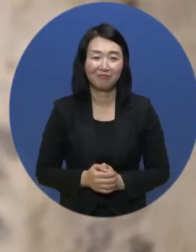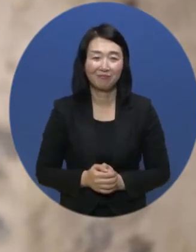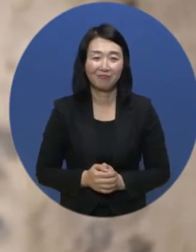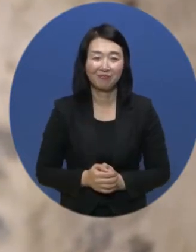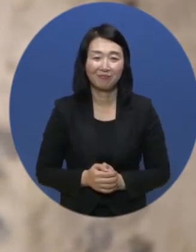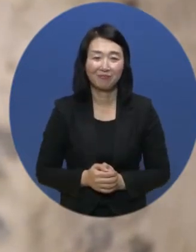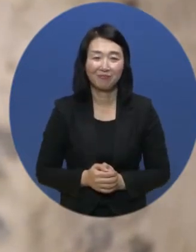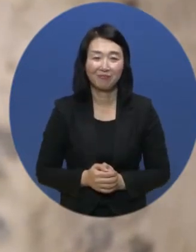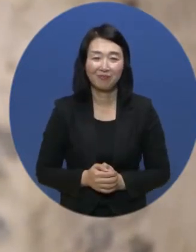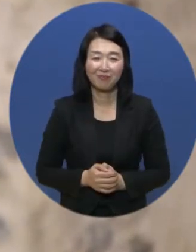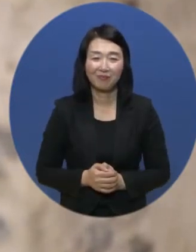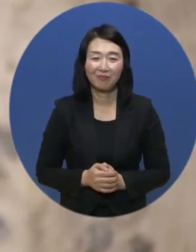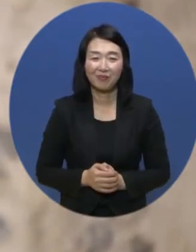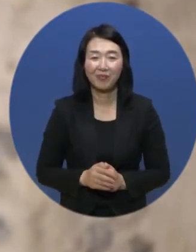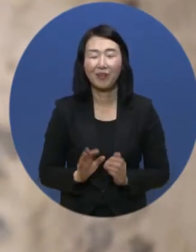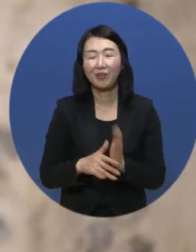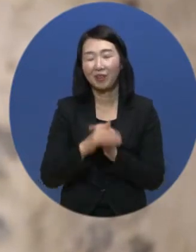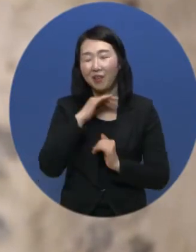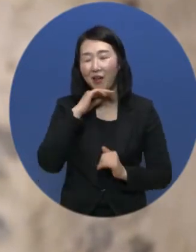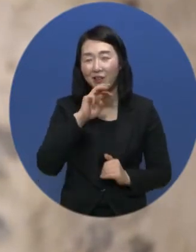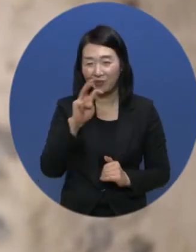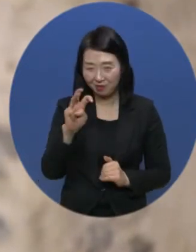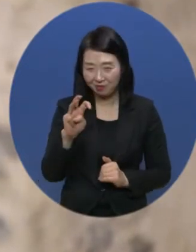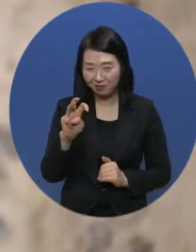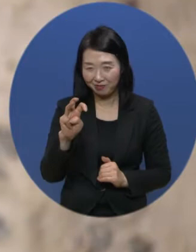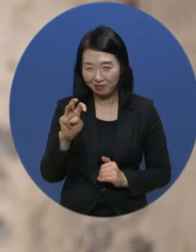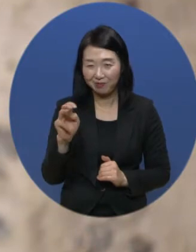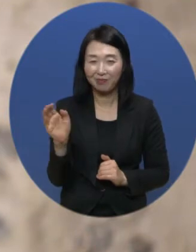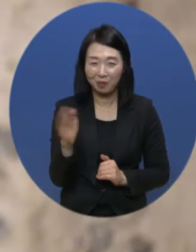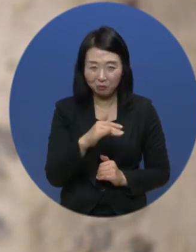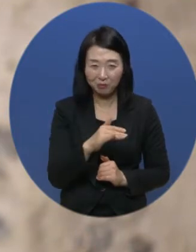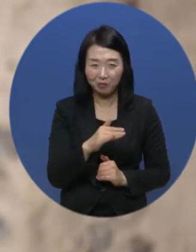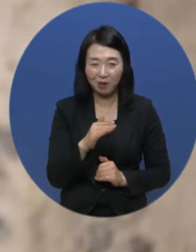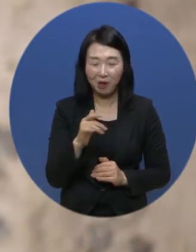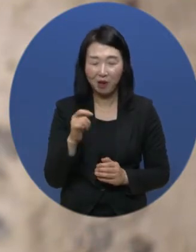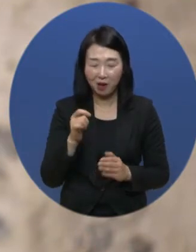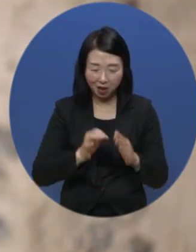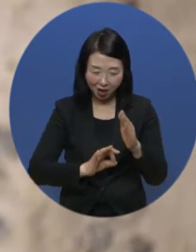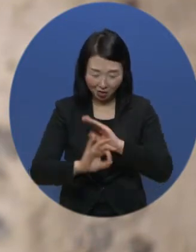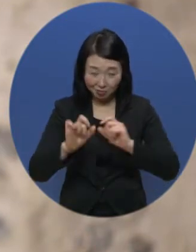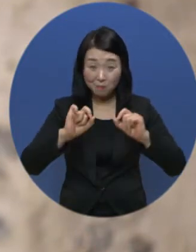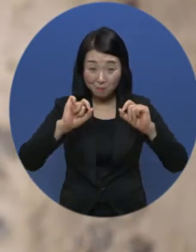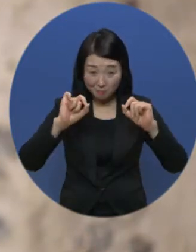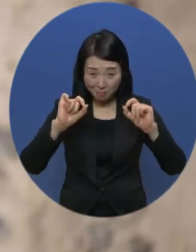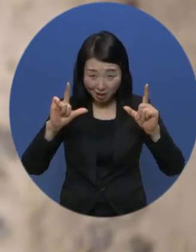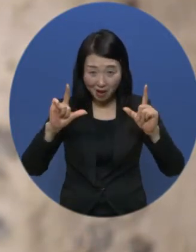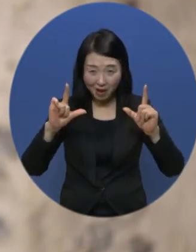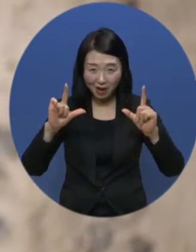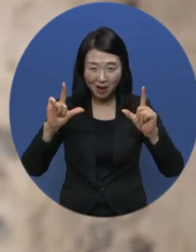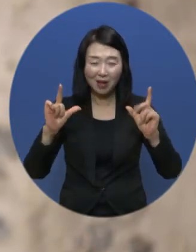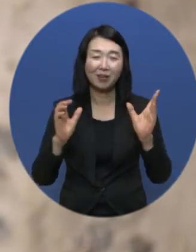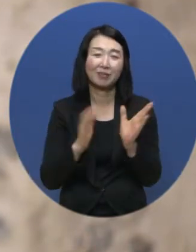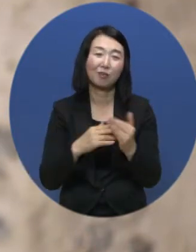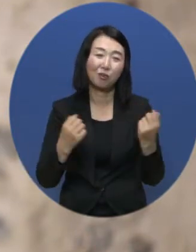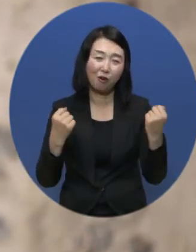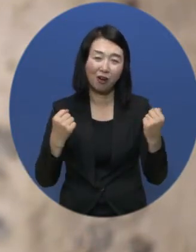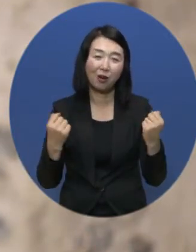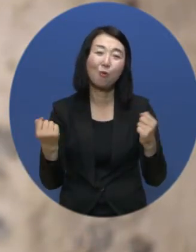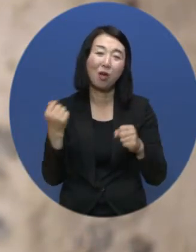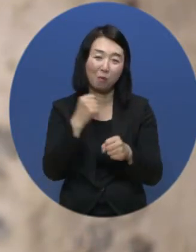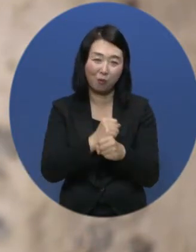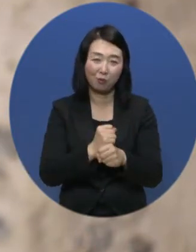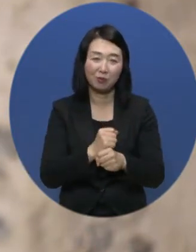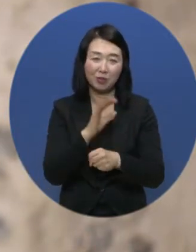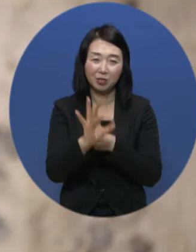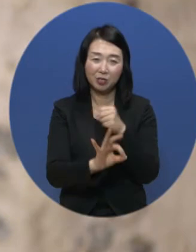때부터 아침에 일찍 일어날 수 있을 정도로 전 건강해졌습니다. 10년 동안 보지